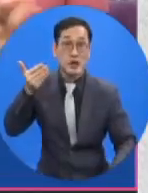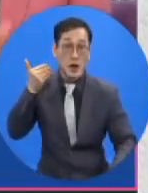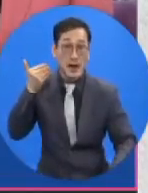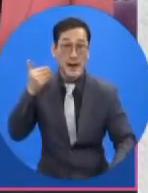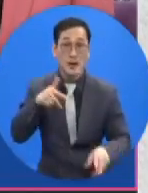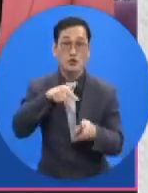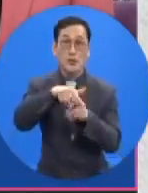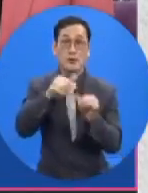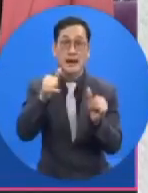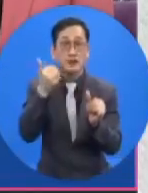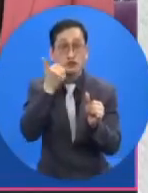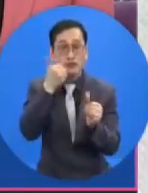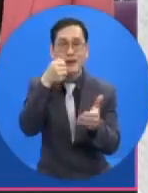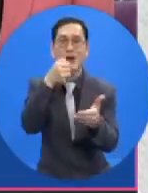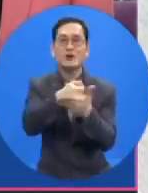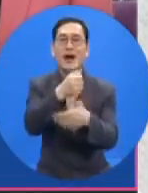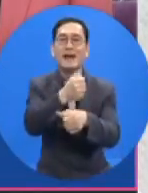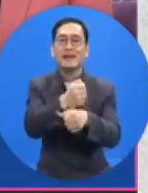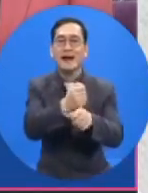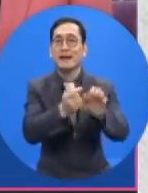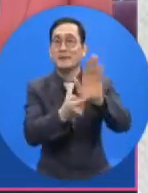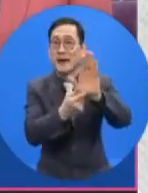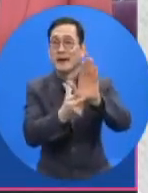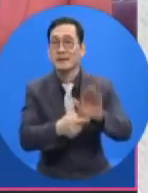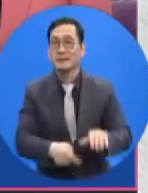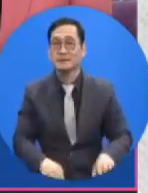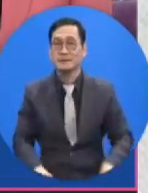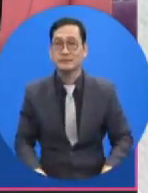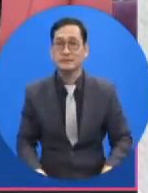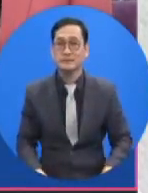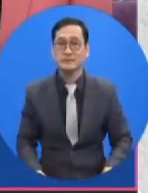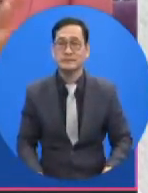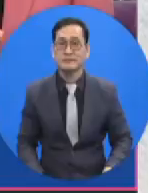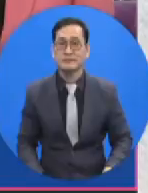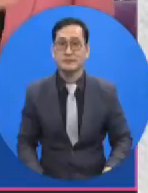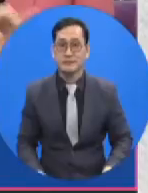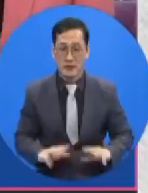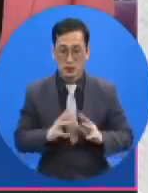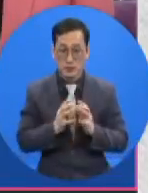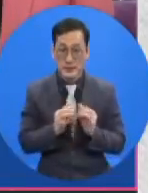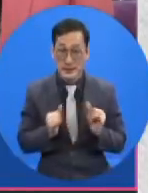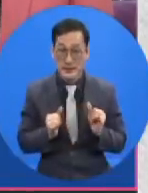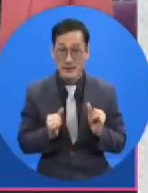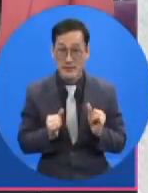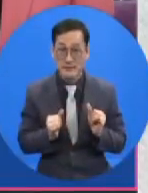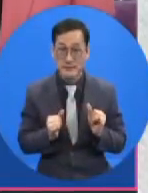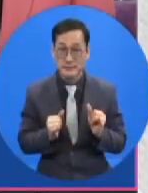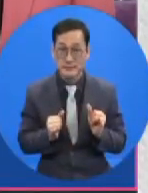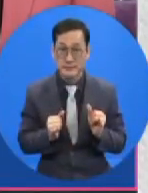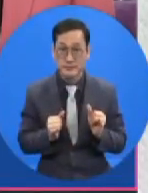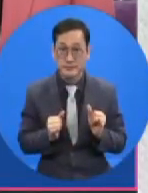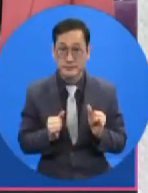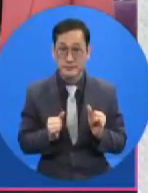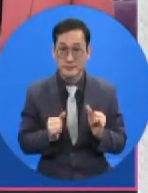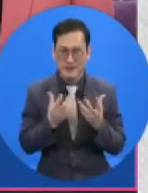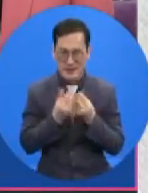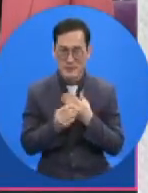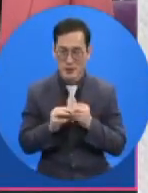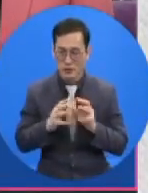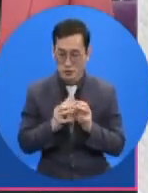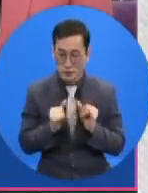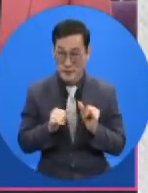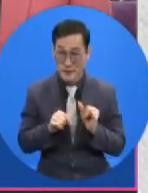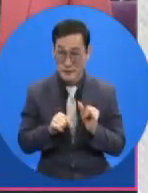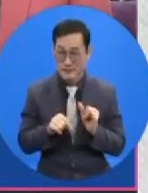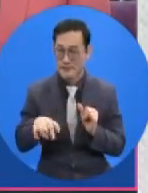누군지 결정을 한다 이런 얘기가 나왔는데 유권자들 일반 유권자들 입장에서는 만약에 문 후보가 문희상